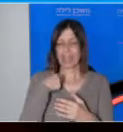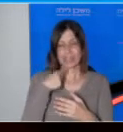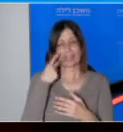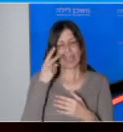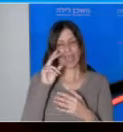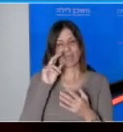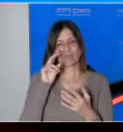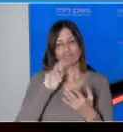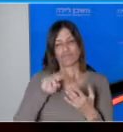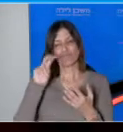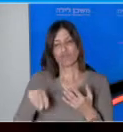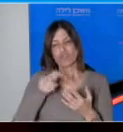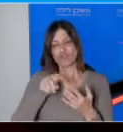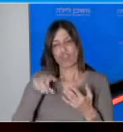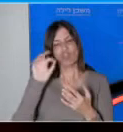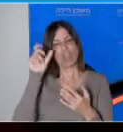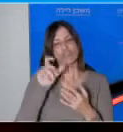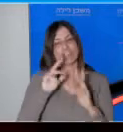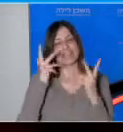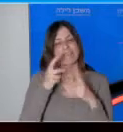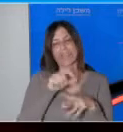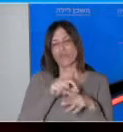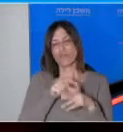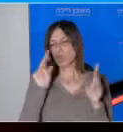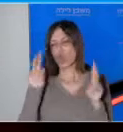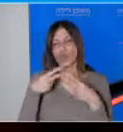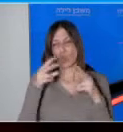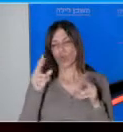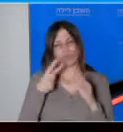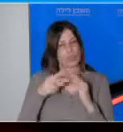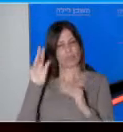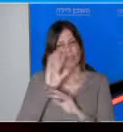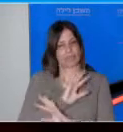נשירה מאוד גדולה של אנשי צוות רפואי, שפשוט לא יוכלו לעמוד בזה יותר.